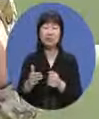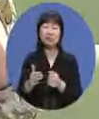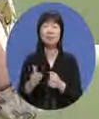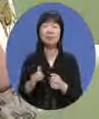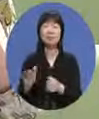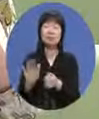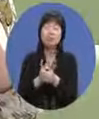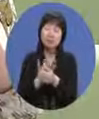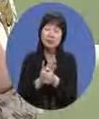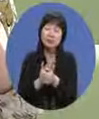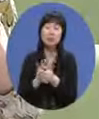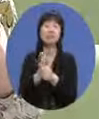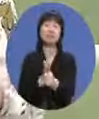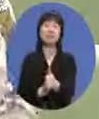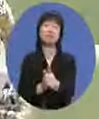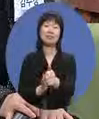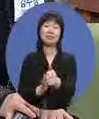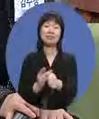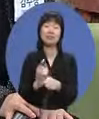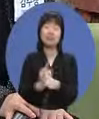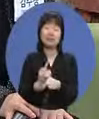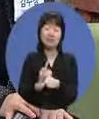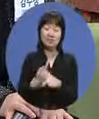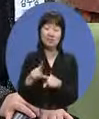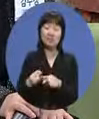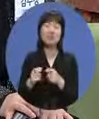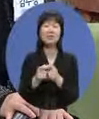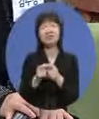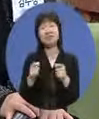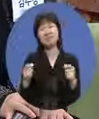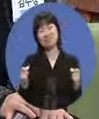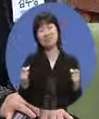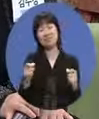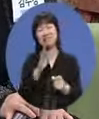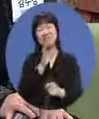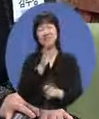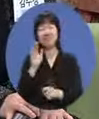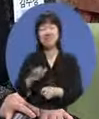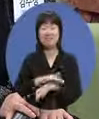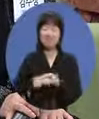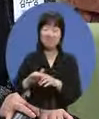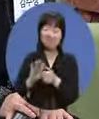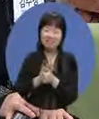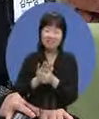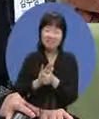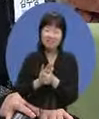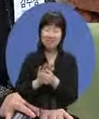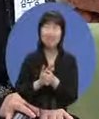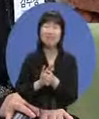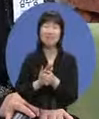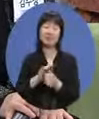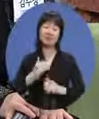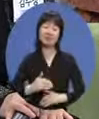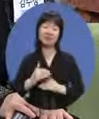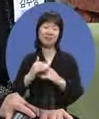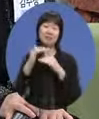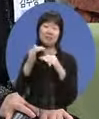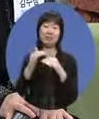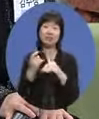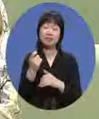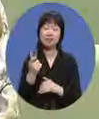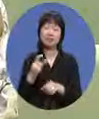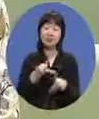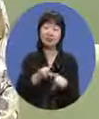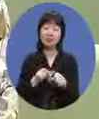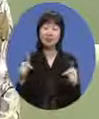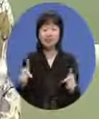조금 이렇게 얼러주셔야 될 것 같아요. 그래요, 한 시간이면 네. 좀 길긴 길다. 그래도 네. 잘 얼러주면 얼러주는 과정에서 조금